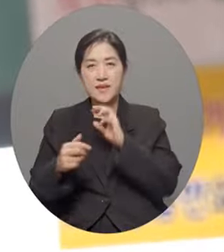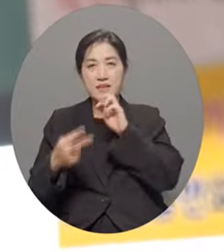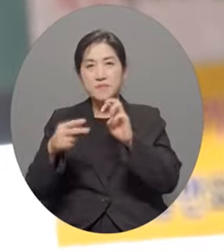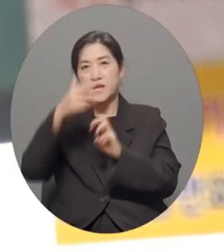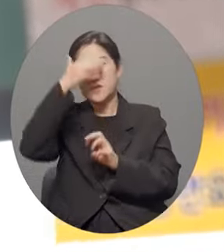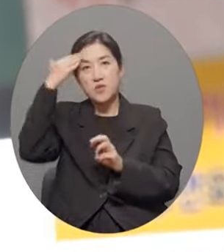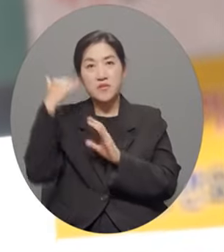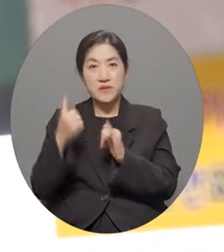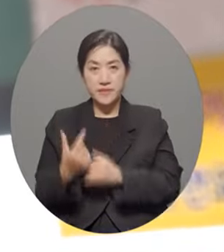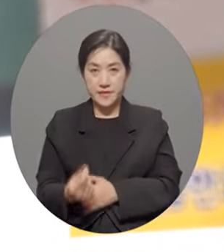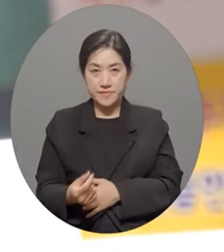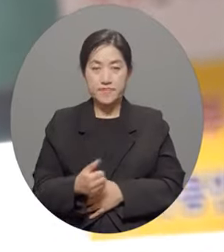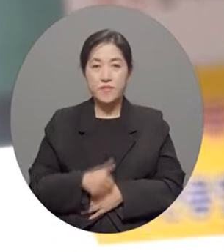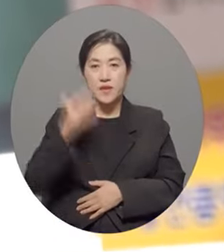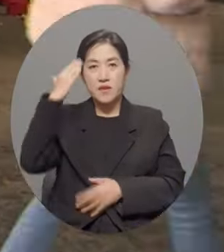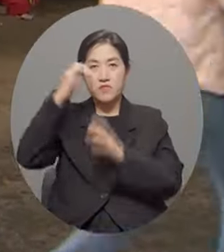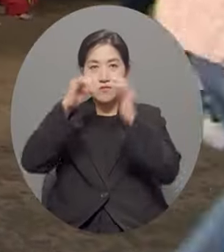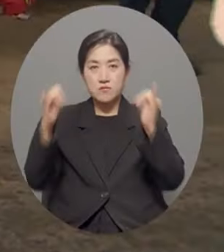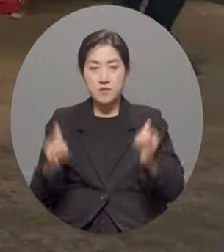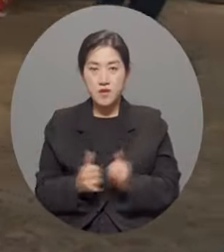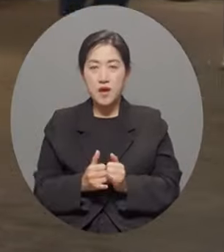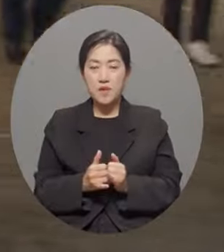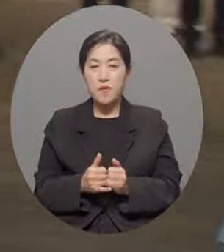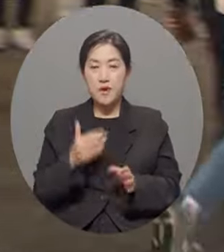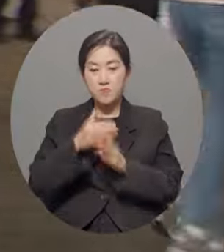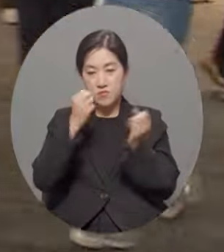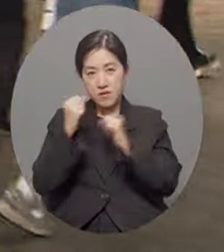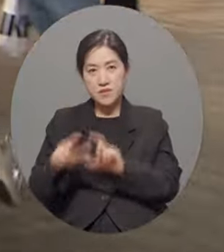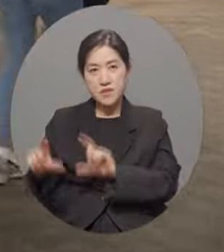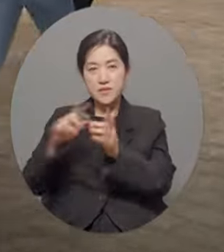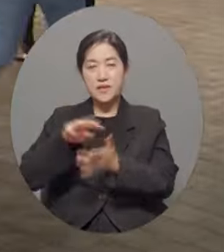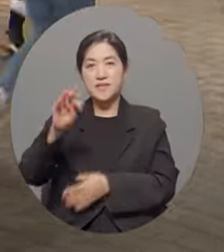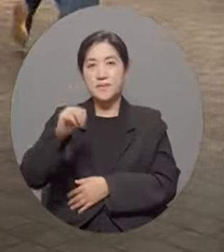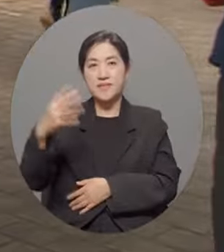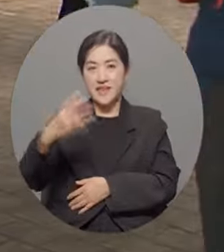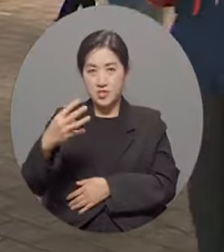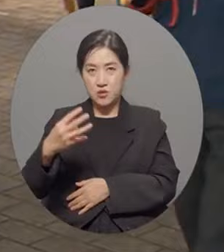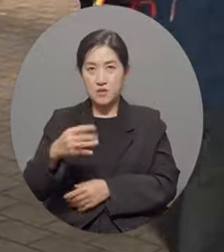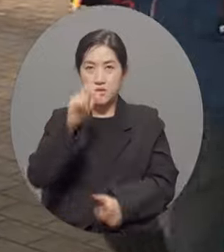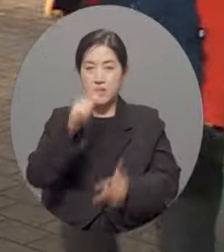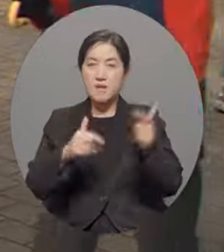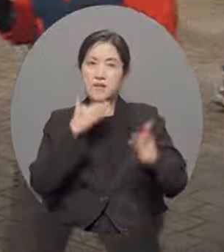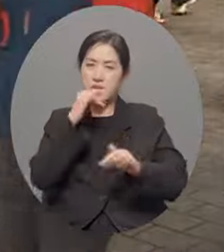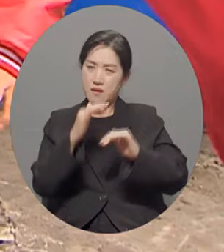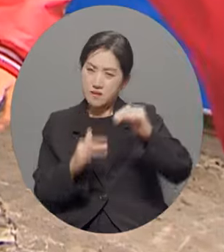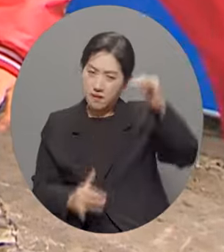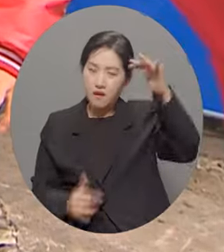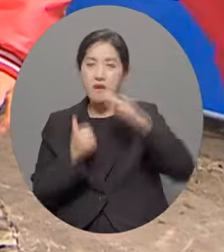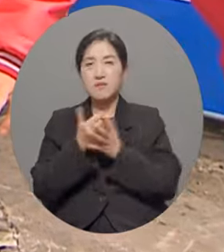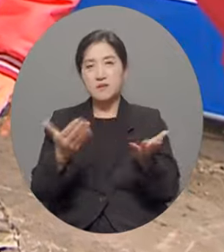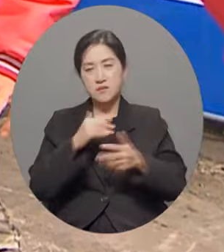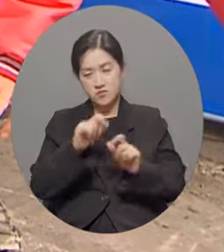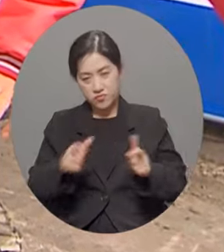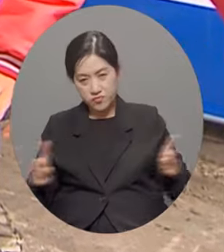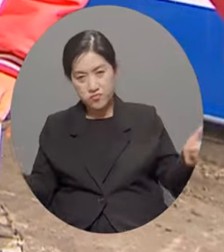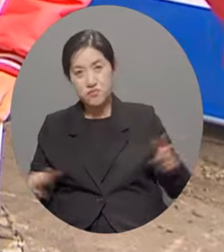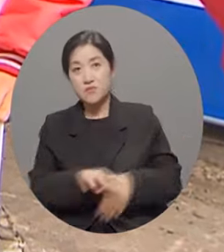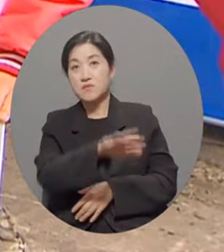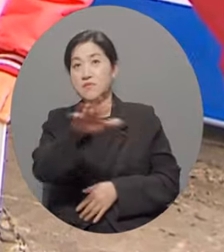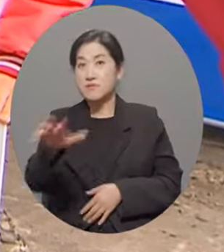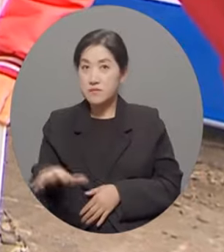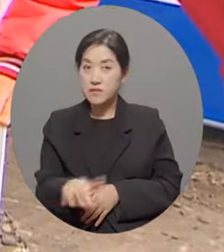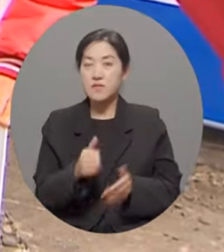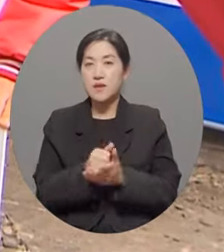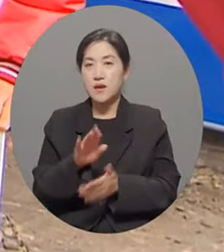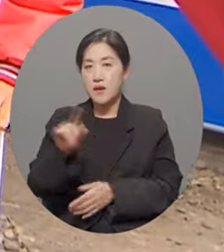청년입니다. 우리 사회 누적 탈북민은 3만 4천 명. 이미 다양한 연령대와 직업 등으로 분화돼 있는 이들 또한